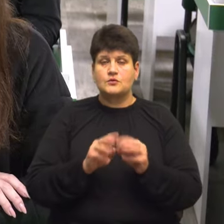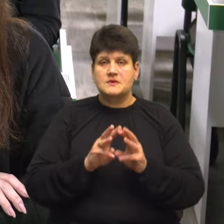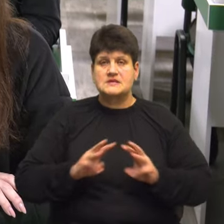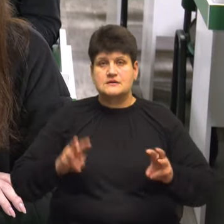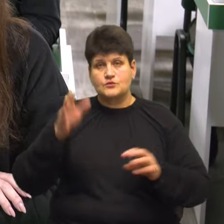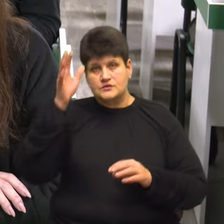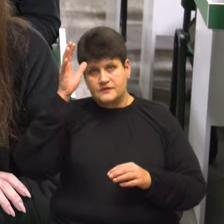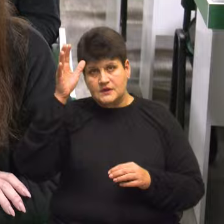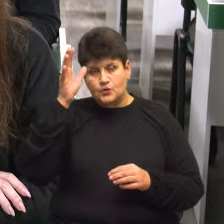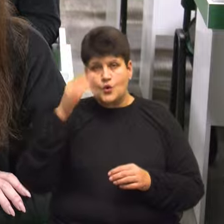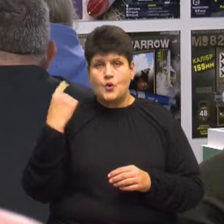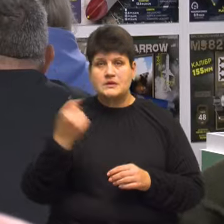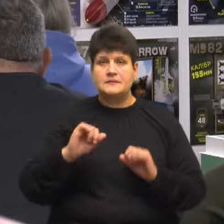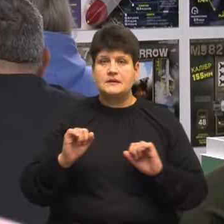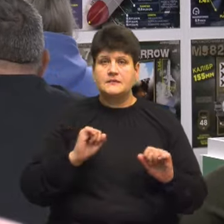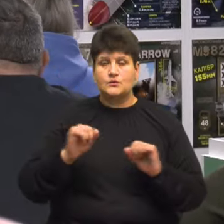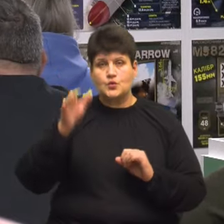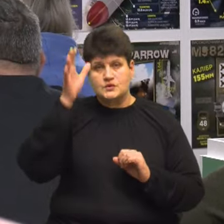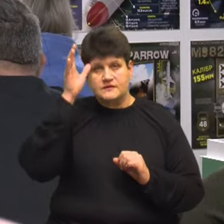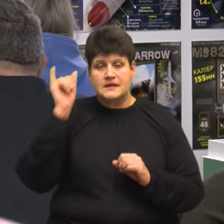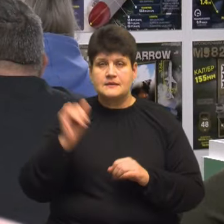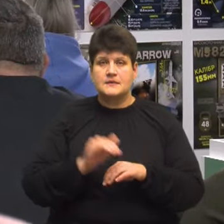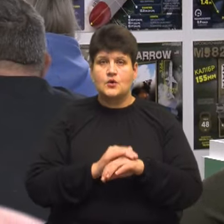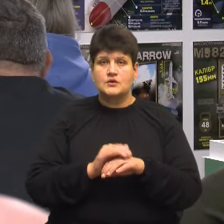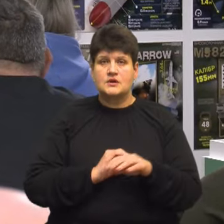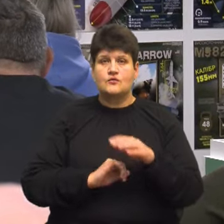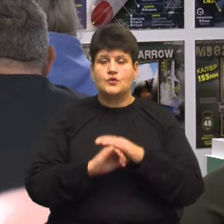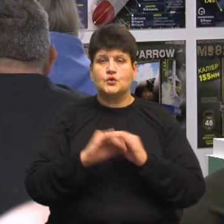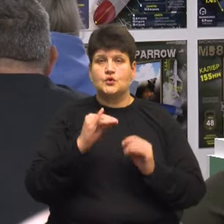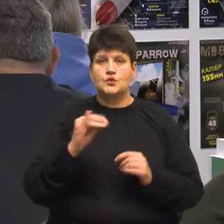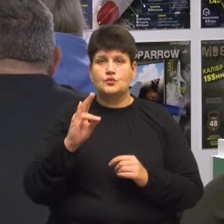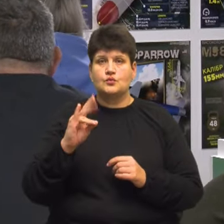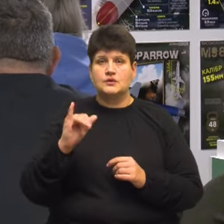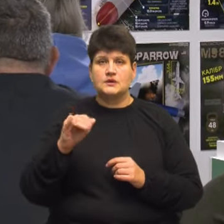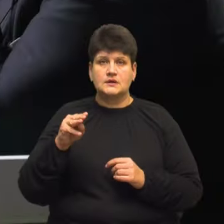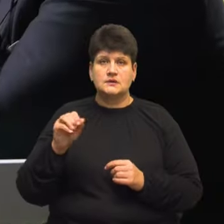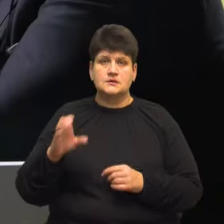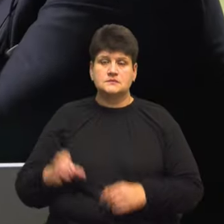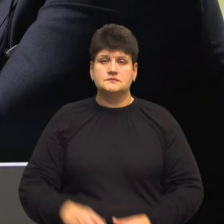освіти і науки, обласним департаментом освіти та благодійним фондом «Дігнітас». Максим Сказків, Андрій